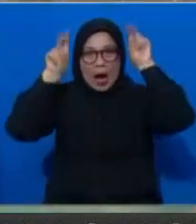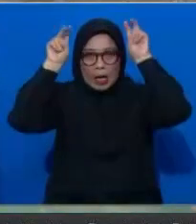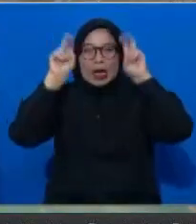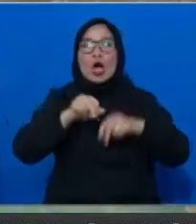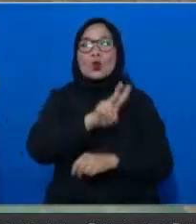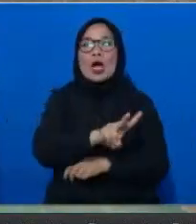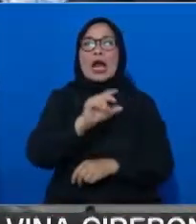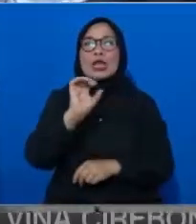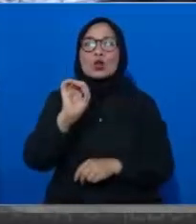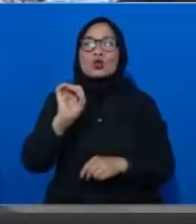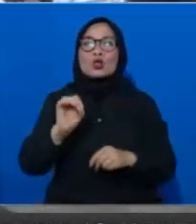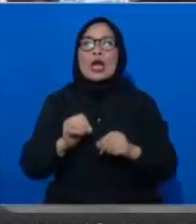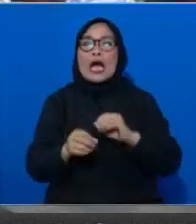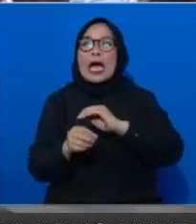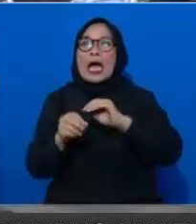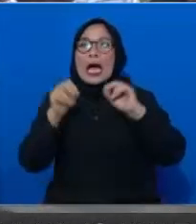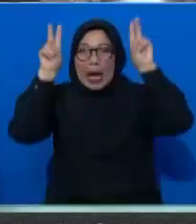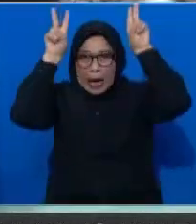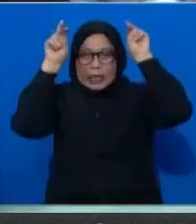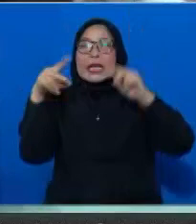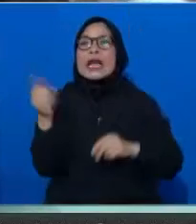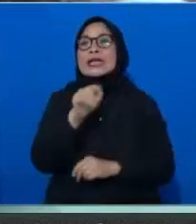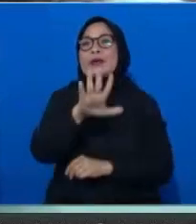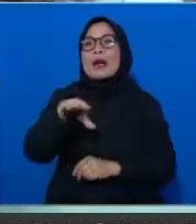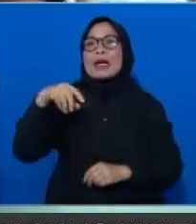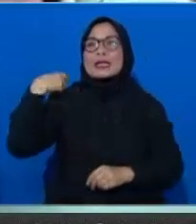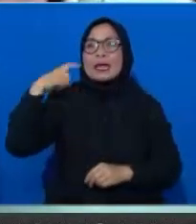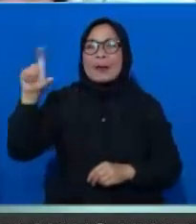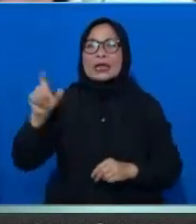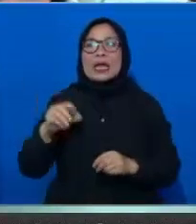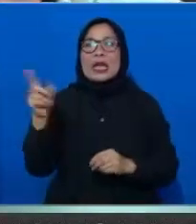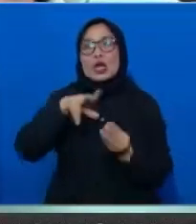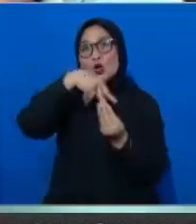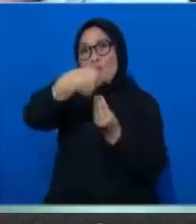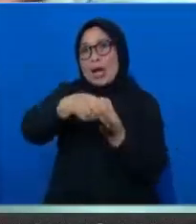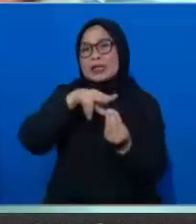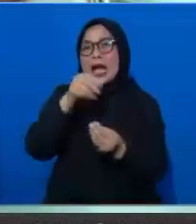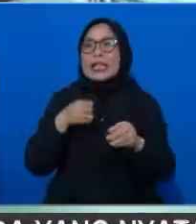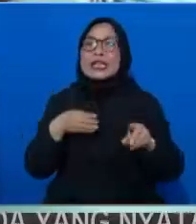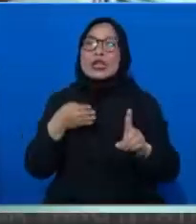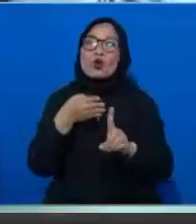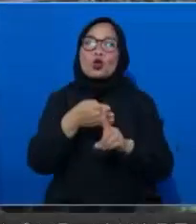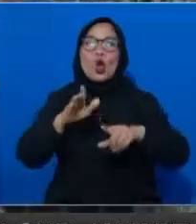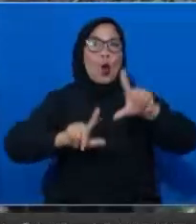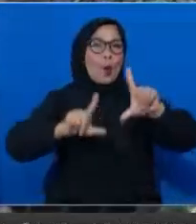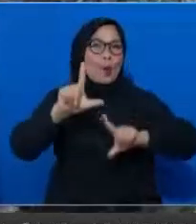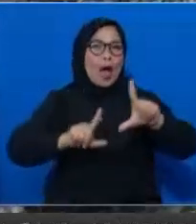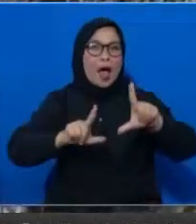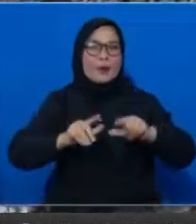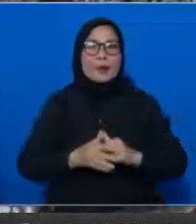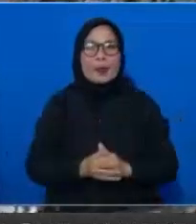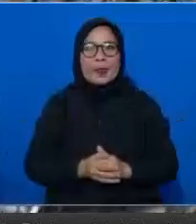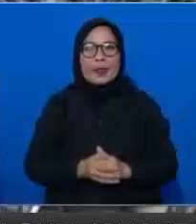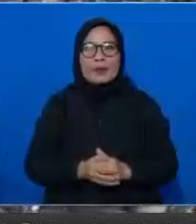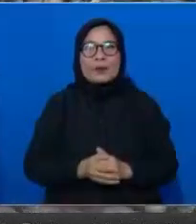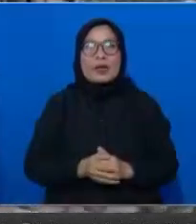208 ekor kelinci dari 5 kecamatan di Kabupaten Lumajang yang ikut perlombaan. Dampak